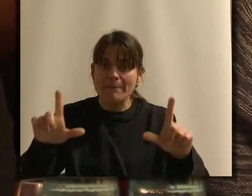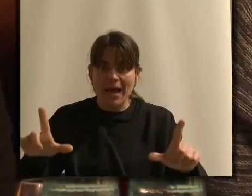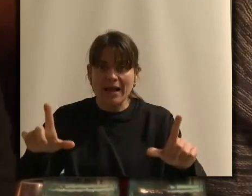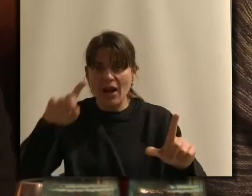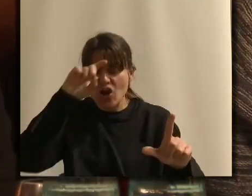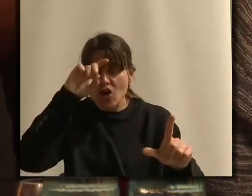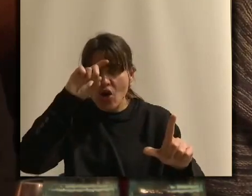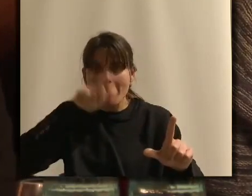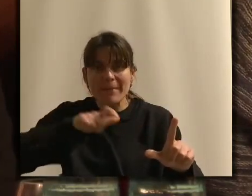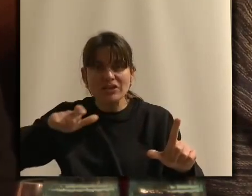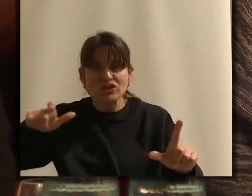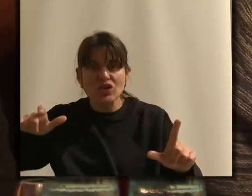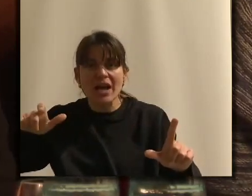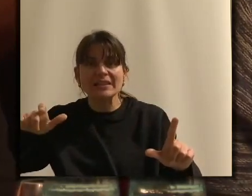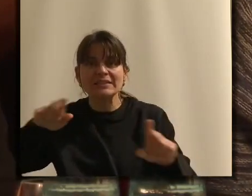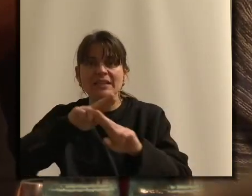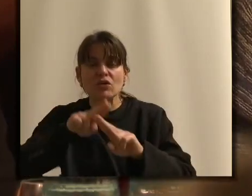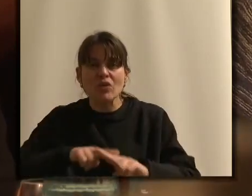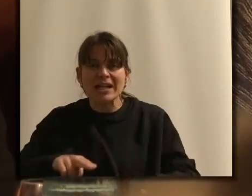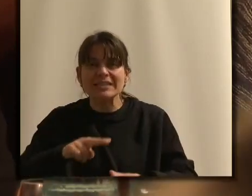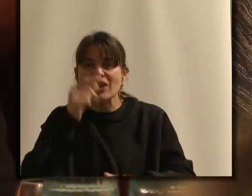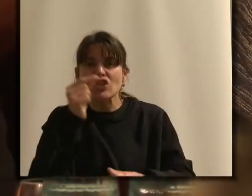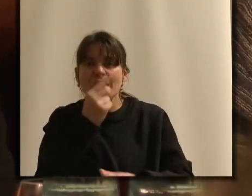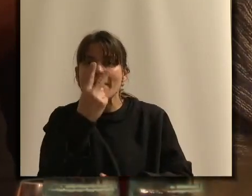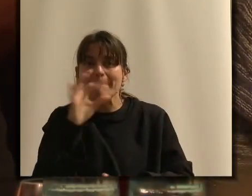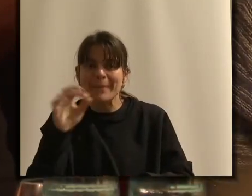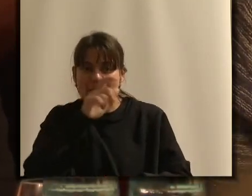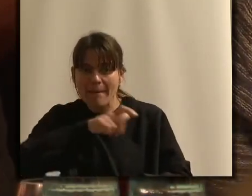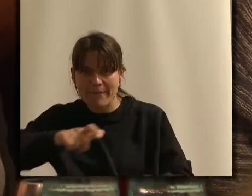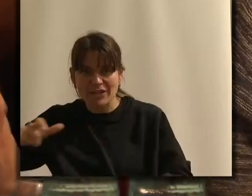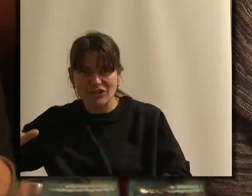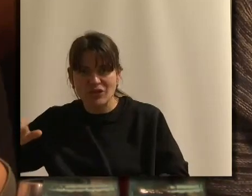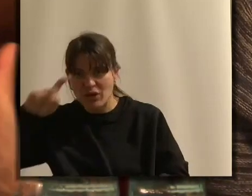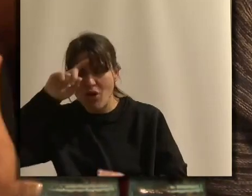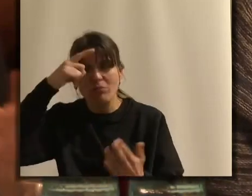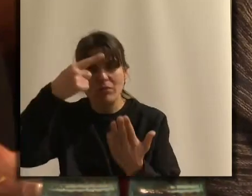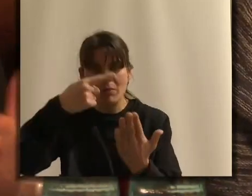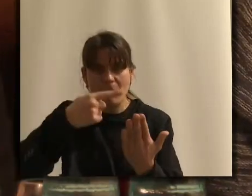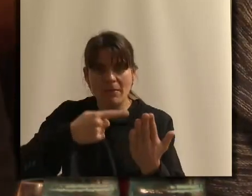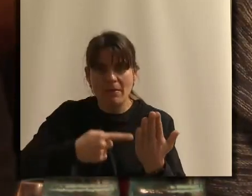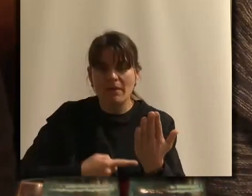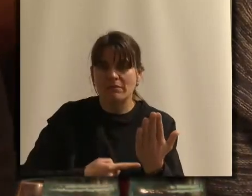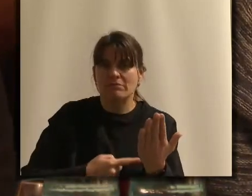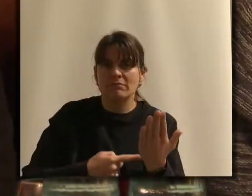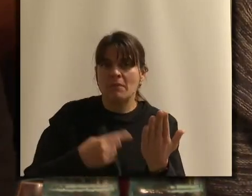noms i nacionalitat documentada de 20 brigadistes. Llavors, entenem que això és aquest